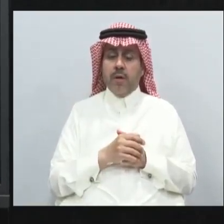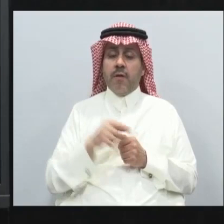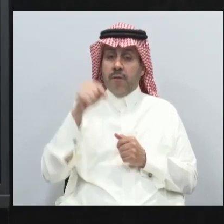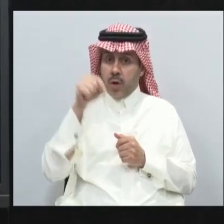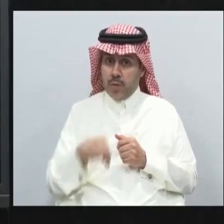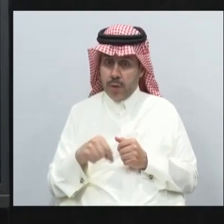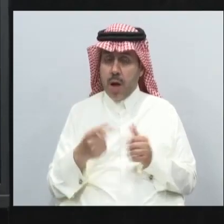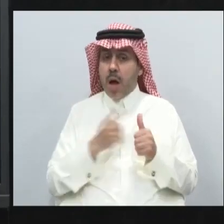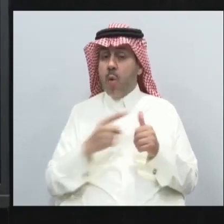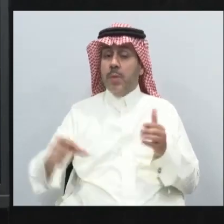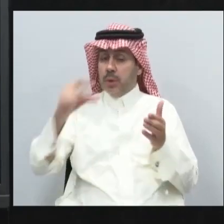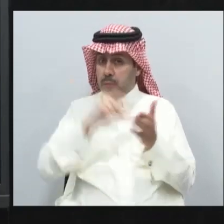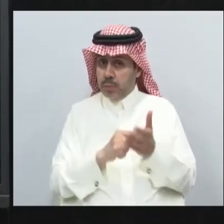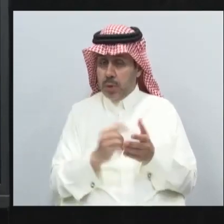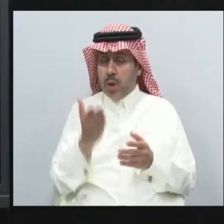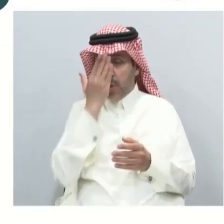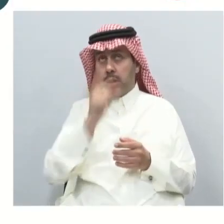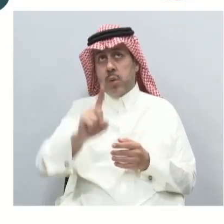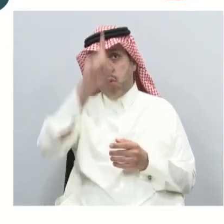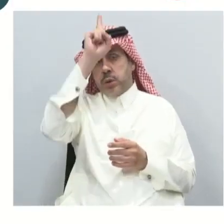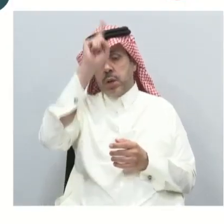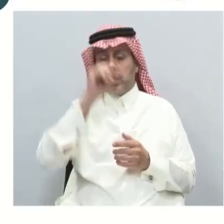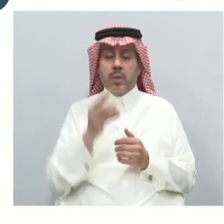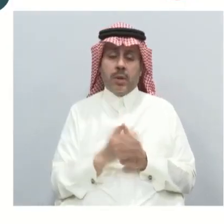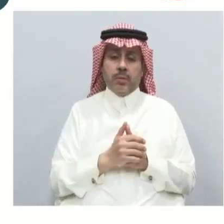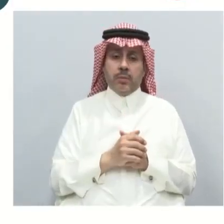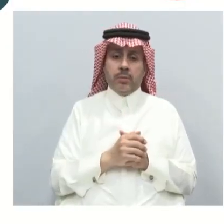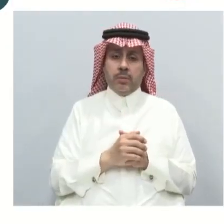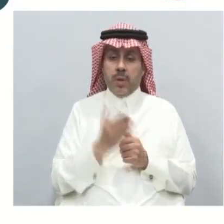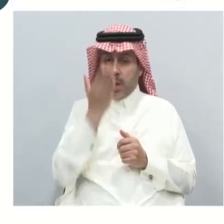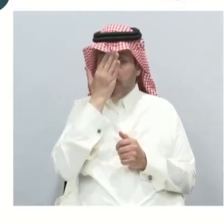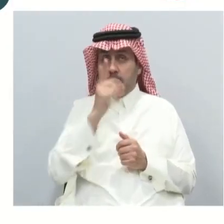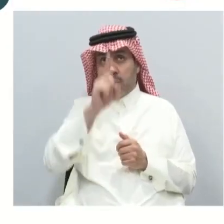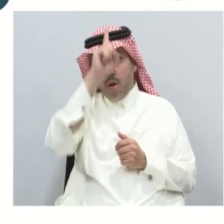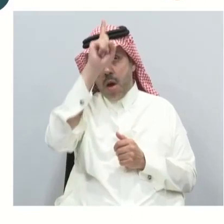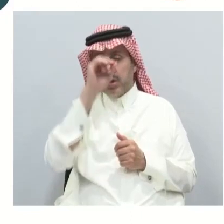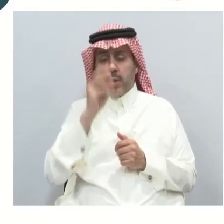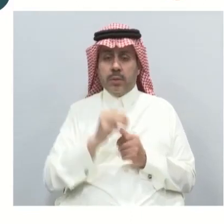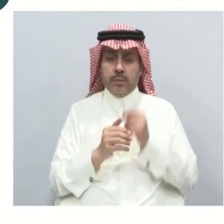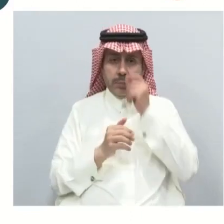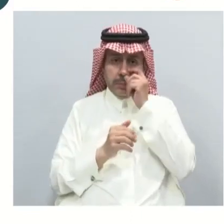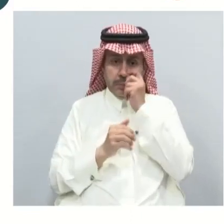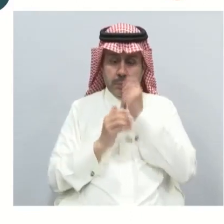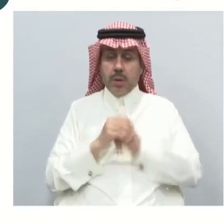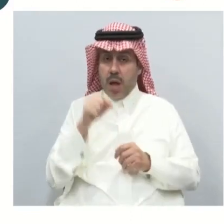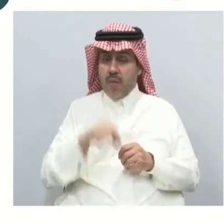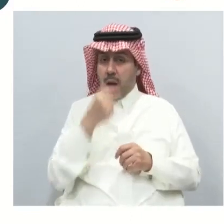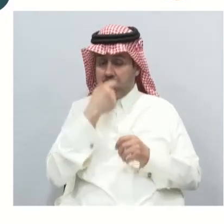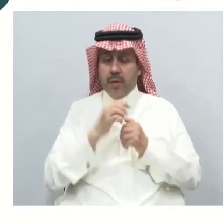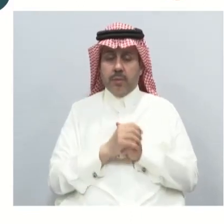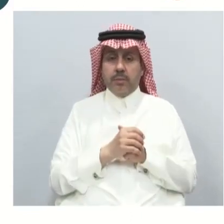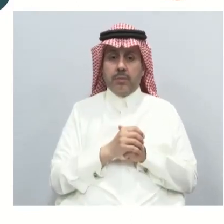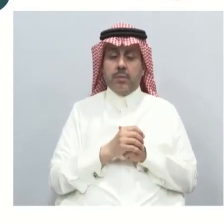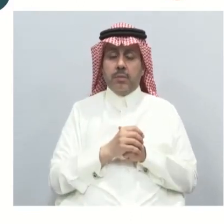اول ما تدعوهم اليه عباده الله عز وجل عباده الله عز وجل من خلال هذا الحديث